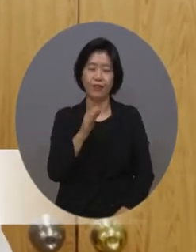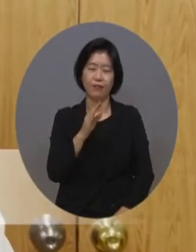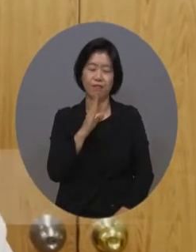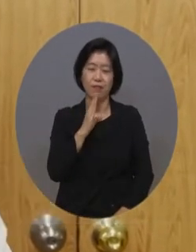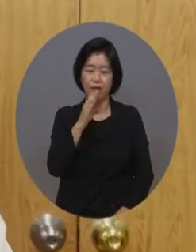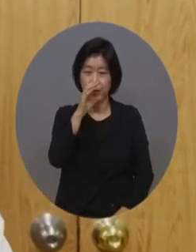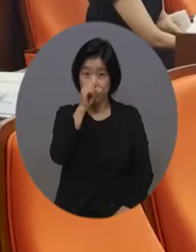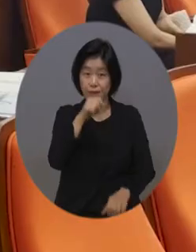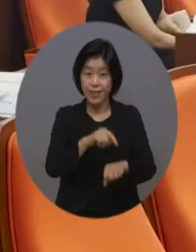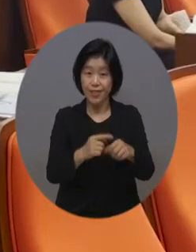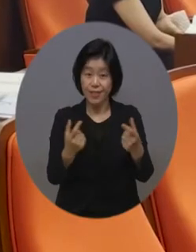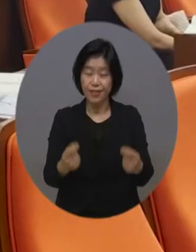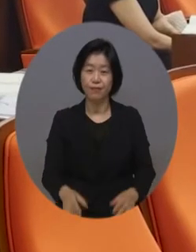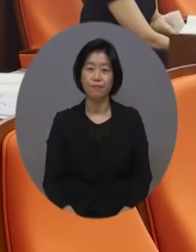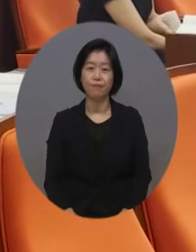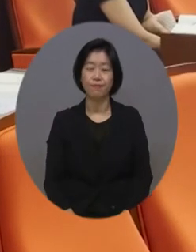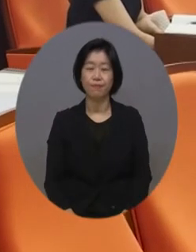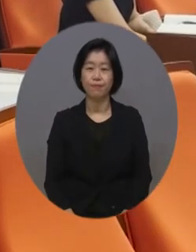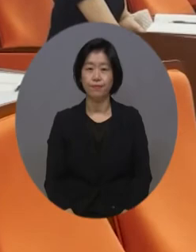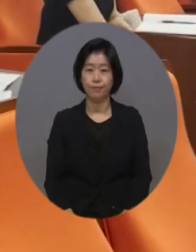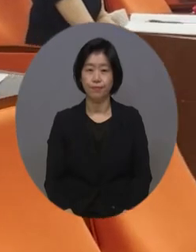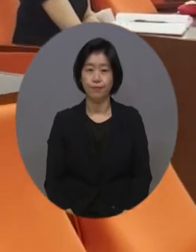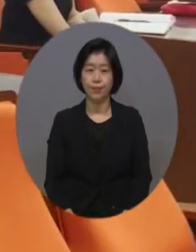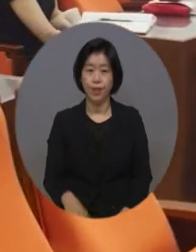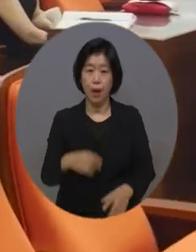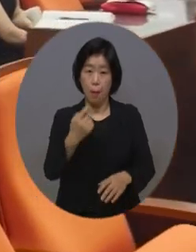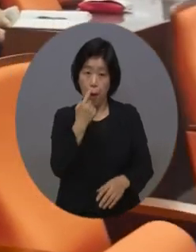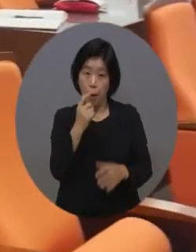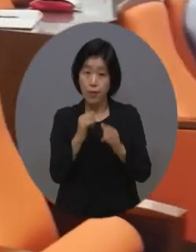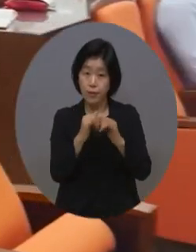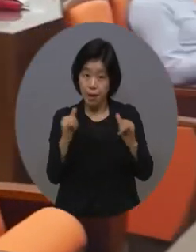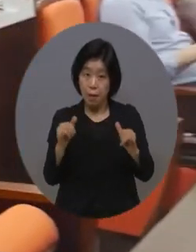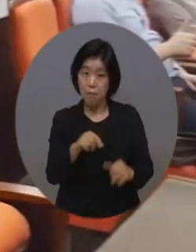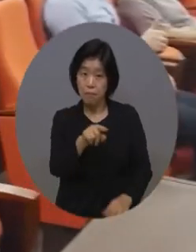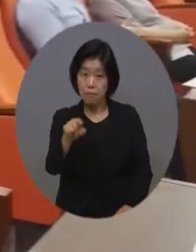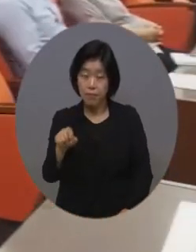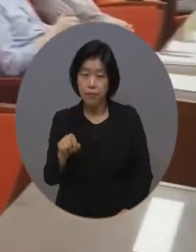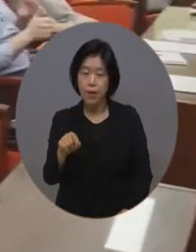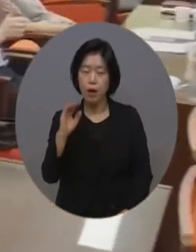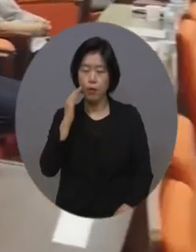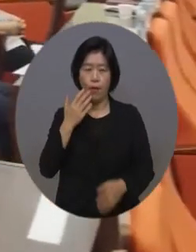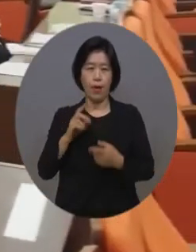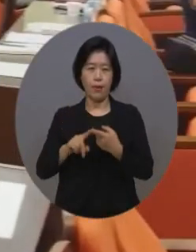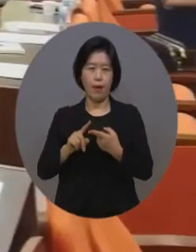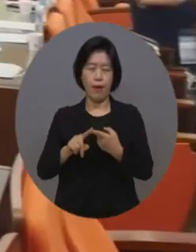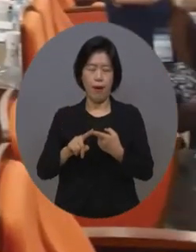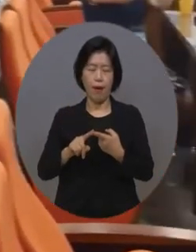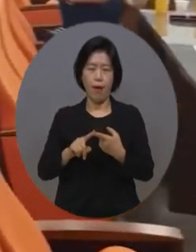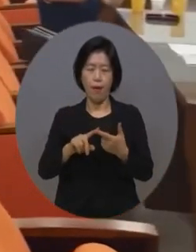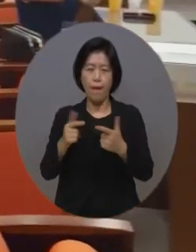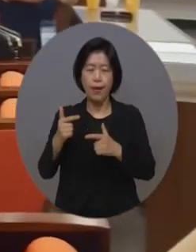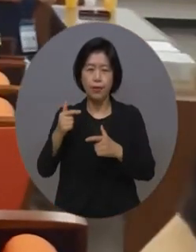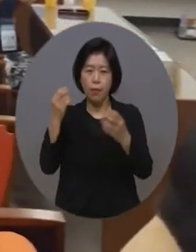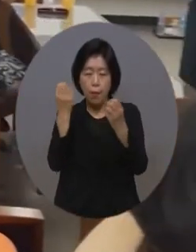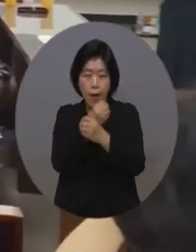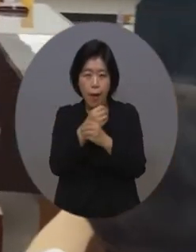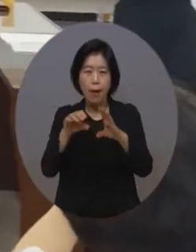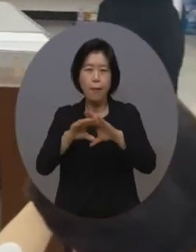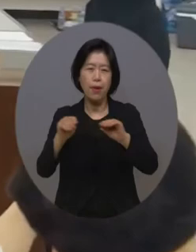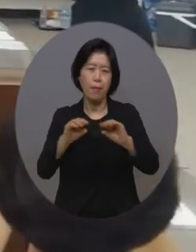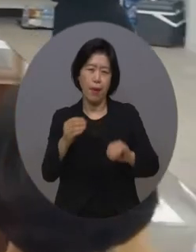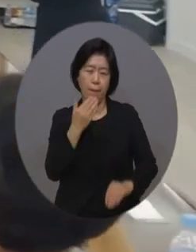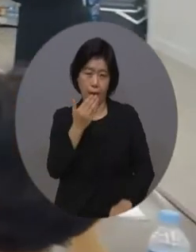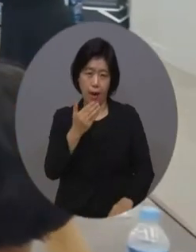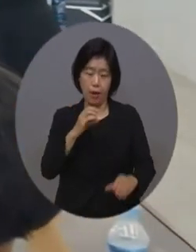시간이었습니다. 수강생들이 농아인의 어려움을 이해하고 농아인과 함께 소통할 수 있는 수화를